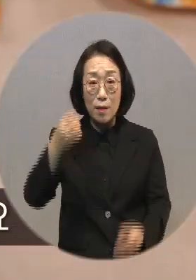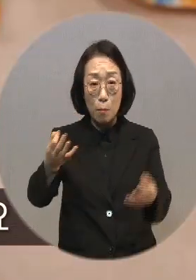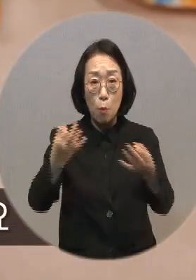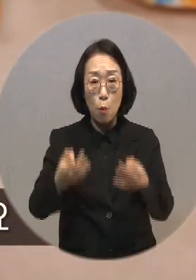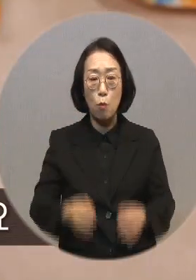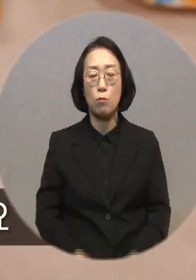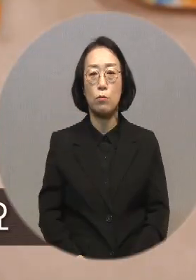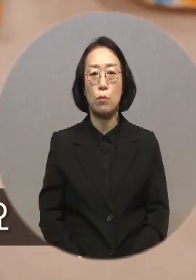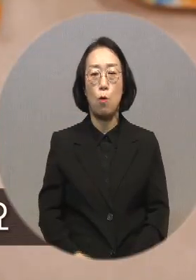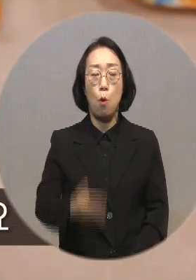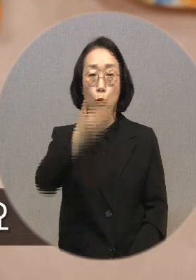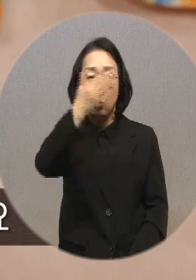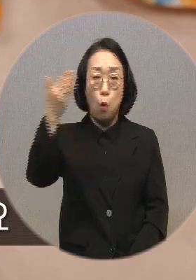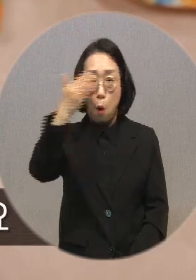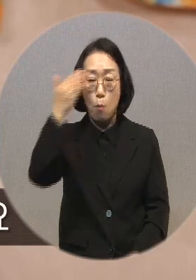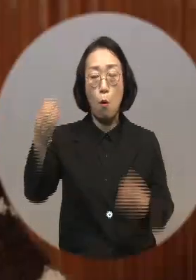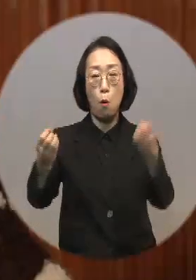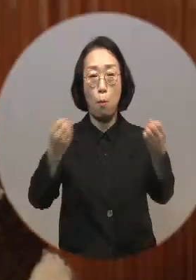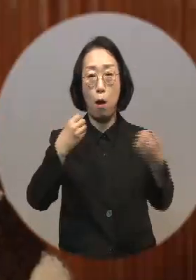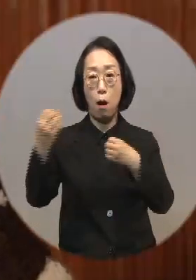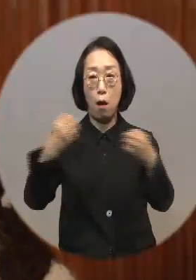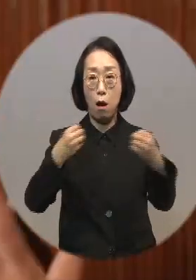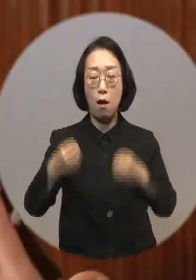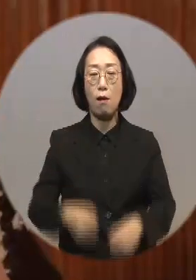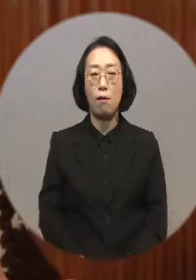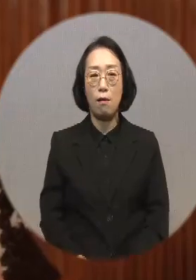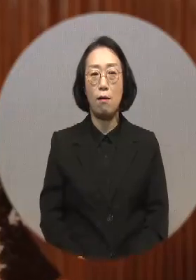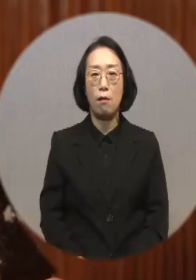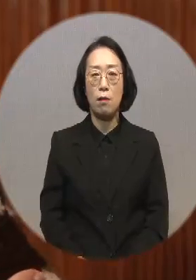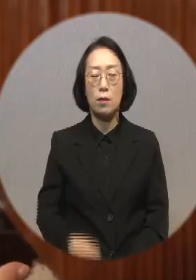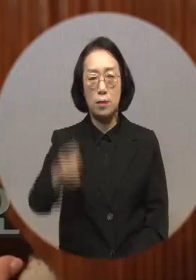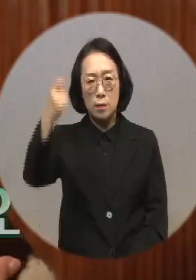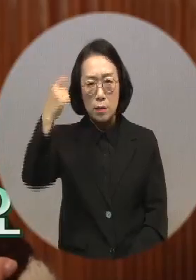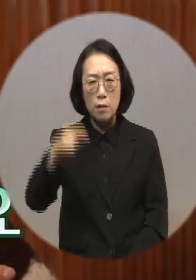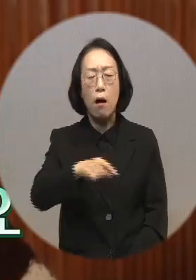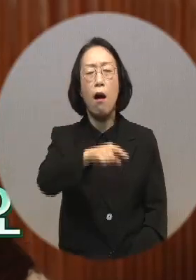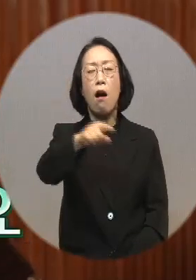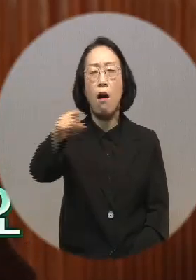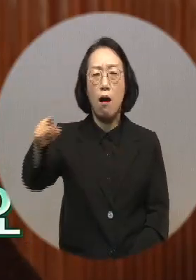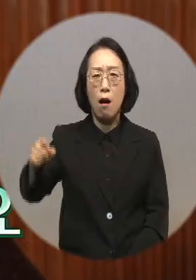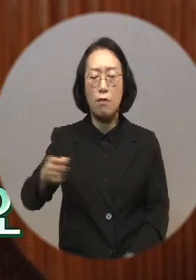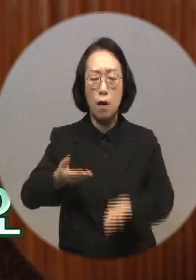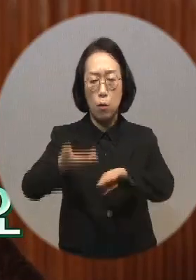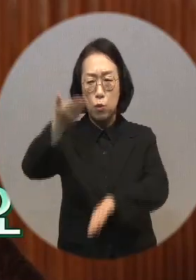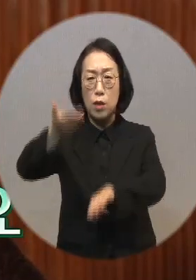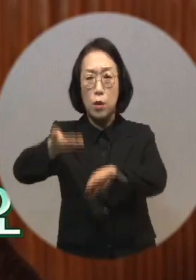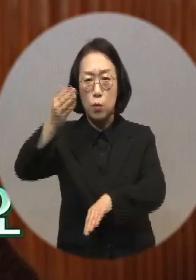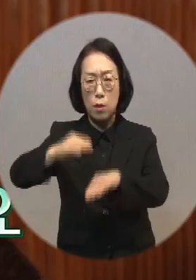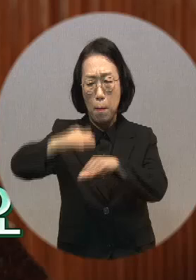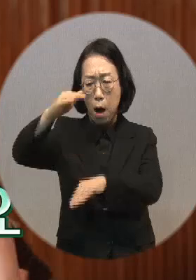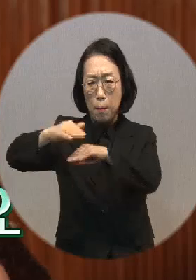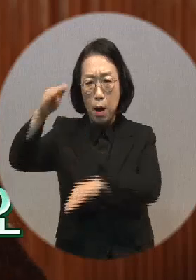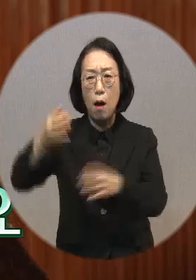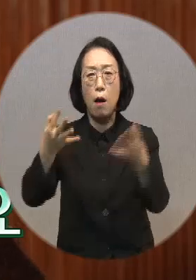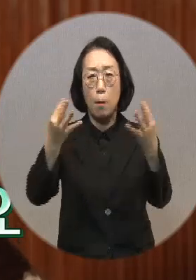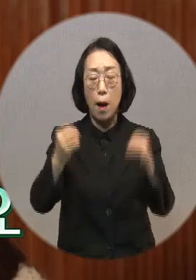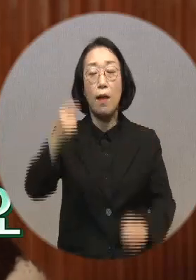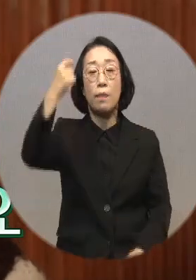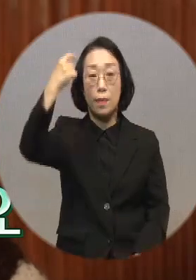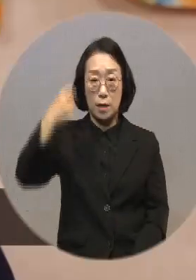어딜 가든 아직도 젊은 편에 속하거든요. 그만큼 체감적으로 우리나라가 그만큼 늙고 있구나라는 게 좀